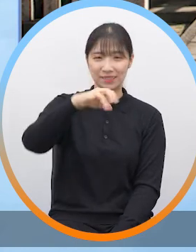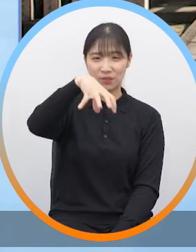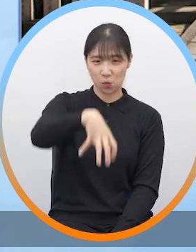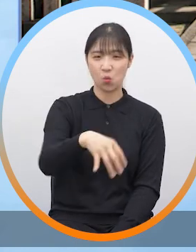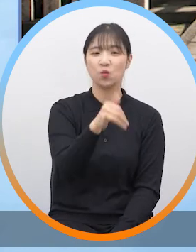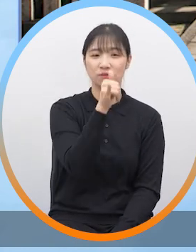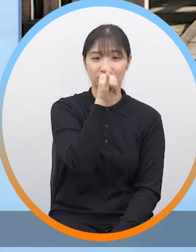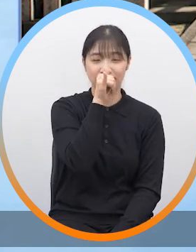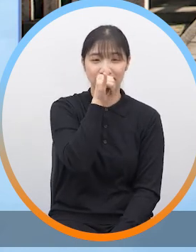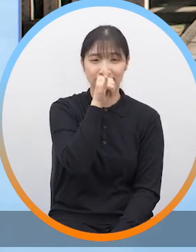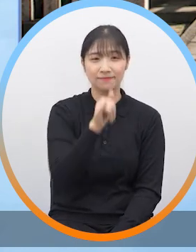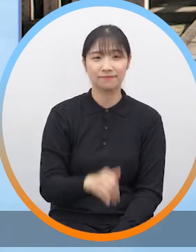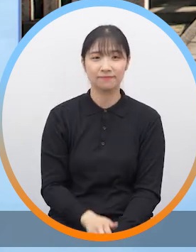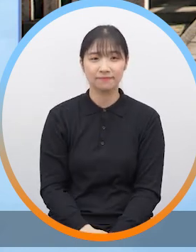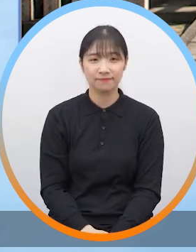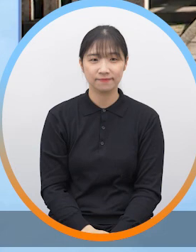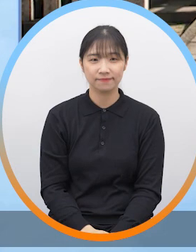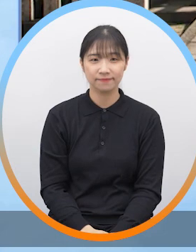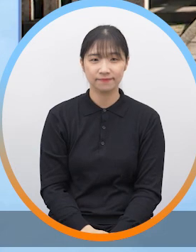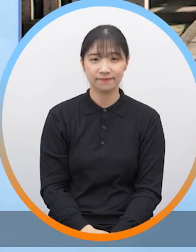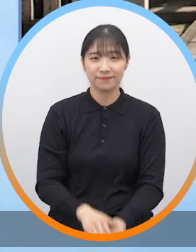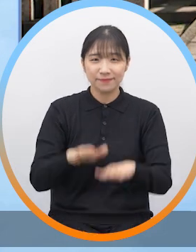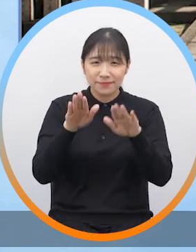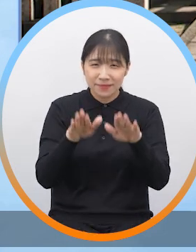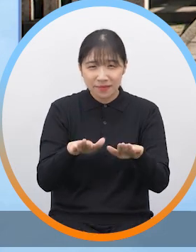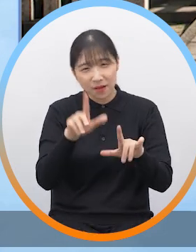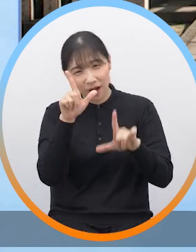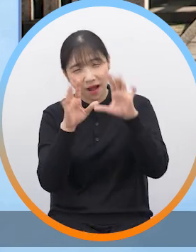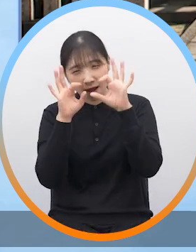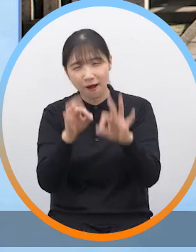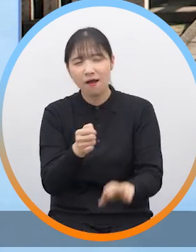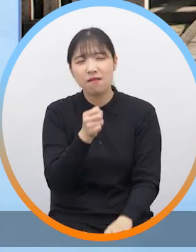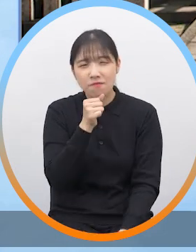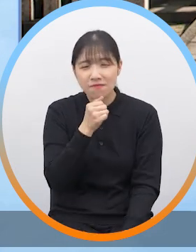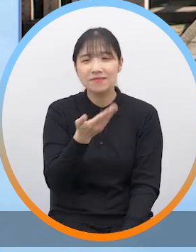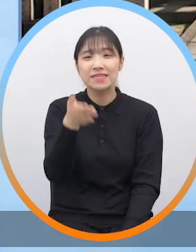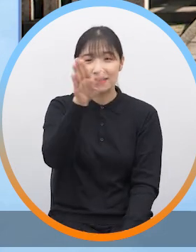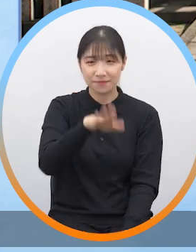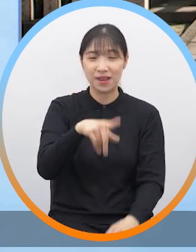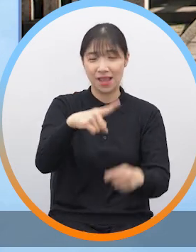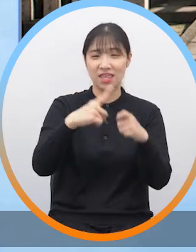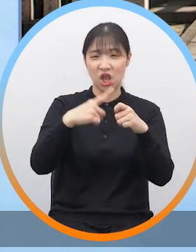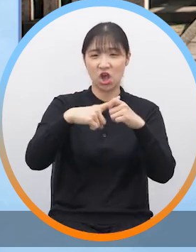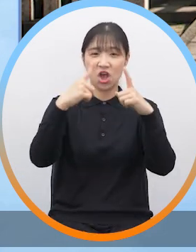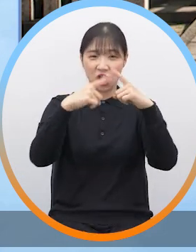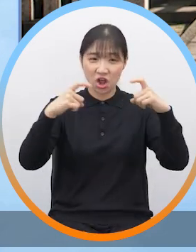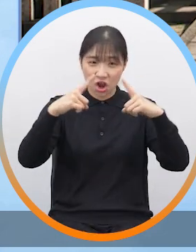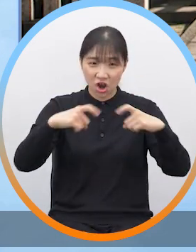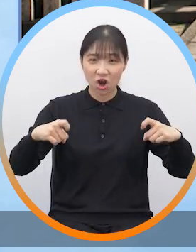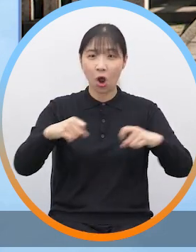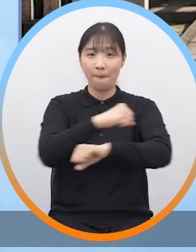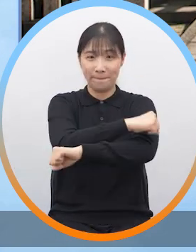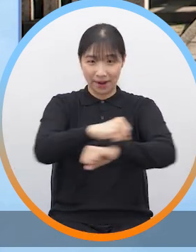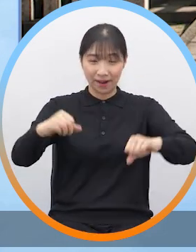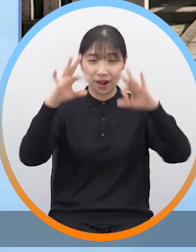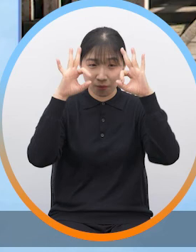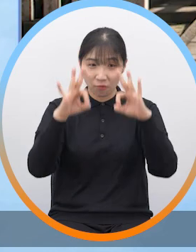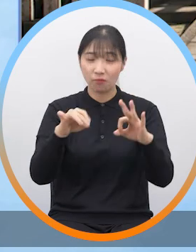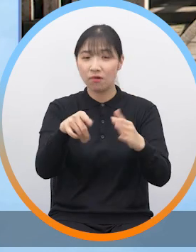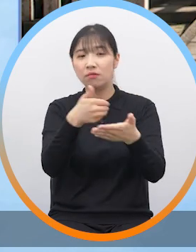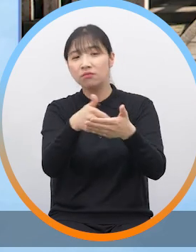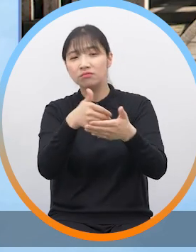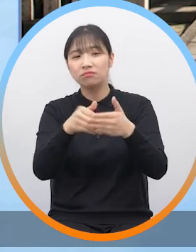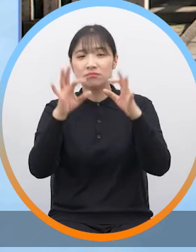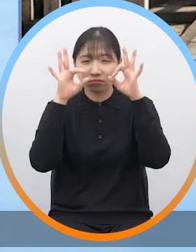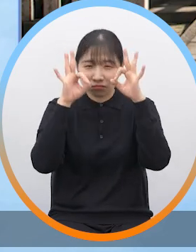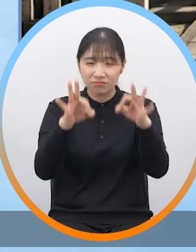하는 곳에가 있는데요. 지금은 조그만하지만은 그 절 마당에 보면은